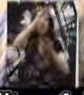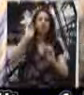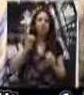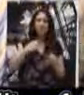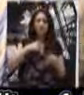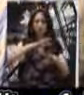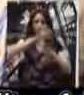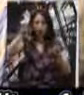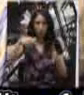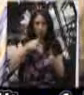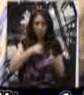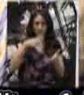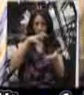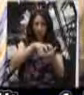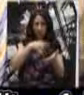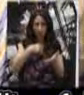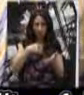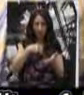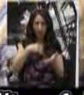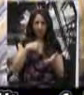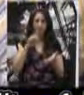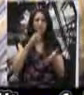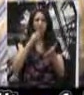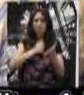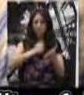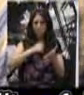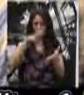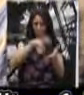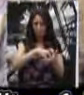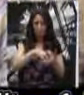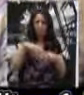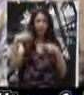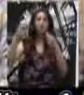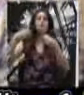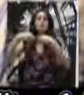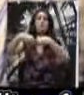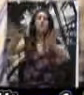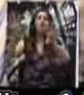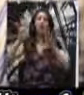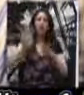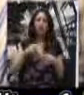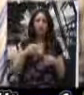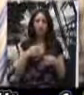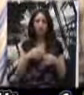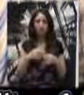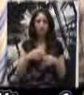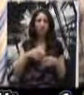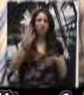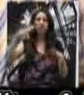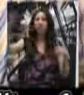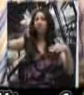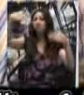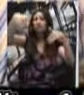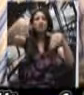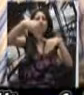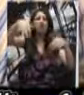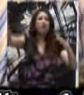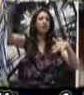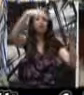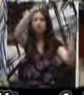عليهم حكايه. حتى الشقه اللي كانت حول الله يا رب عندنا حيلتنا يعني باعوها يا عيني وتشردوا.